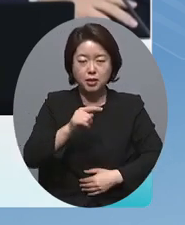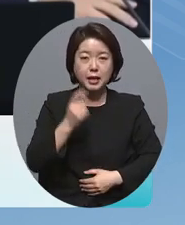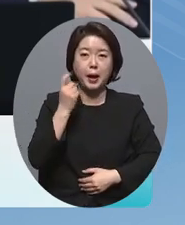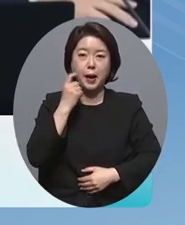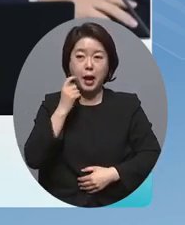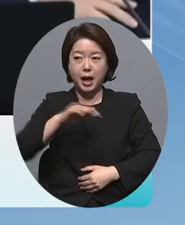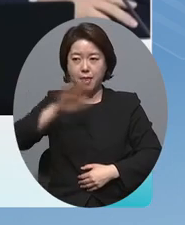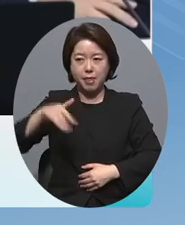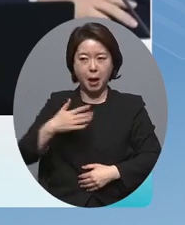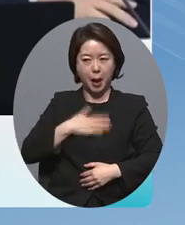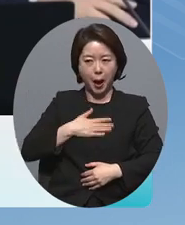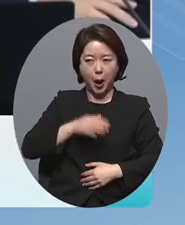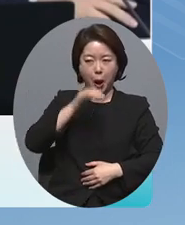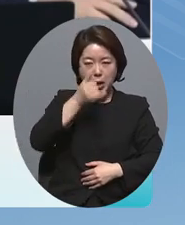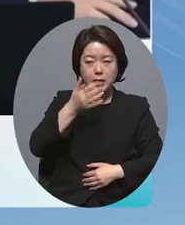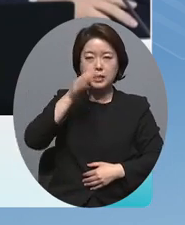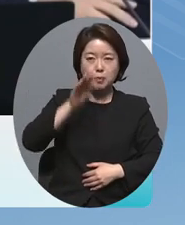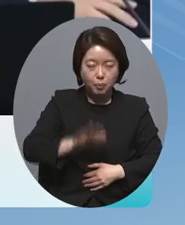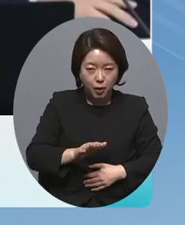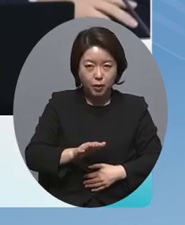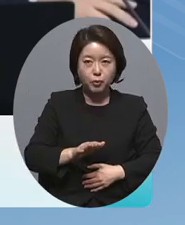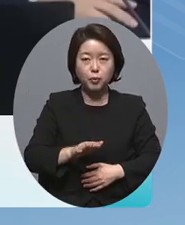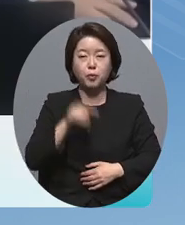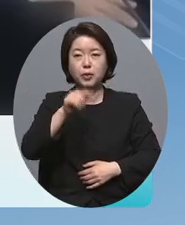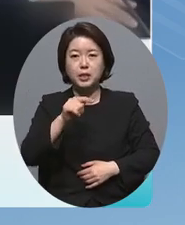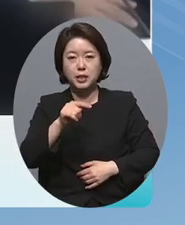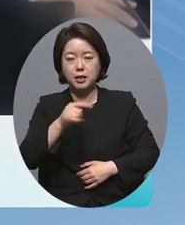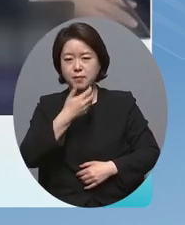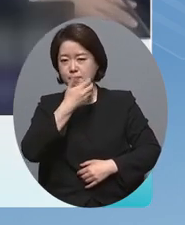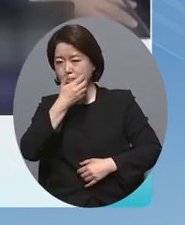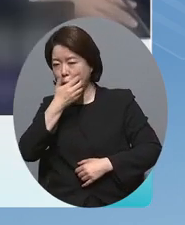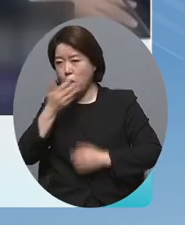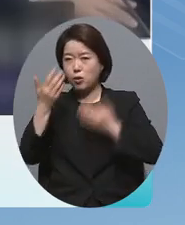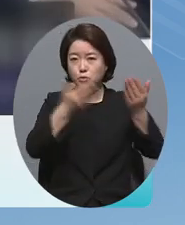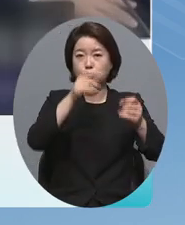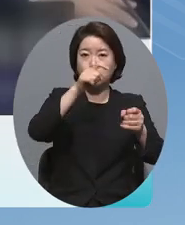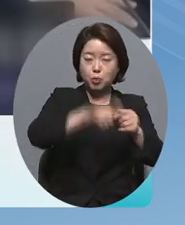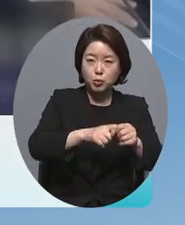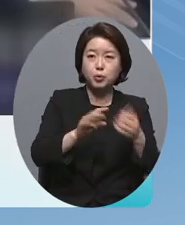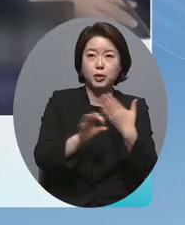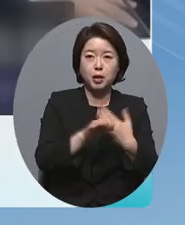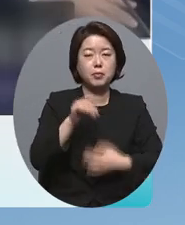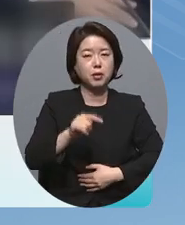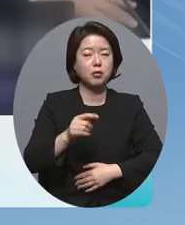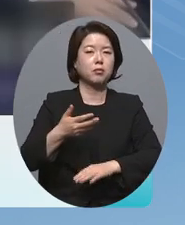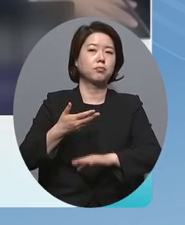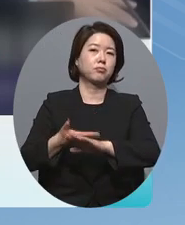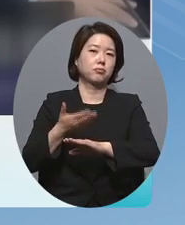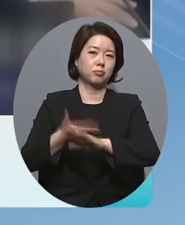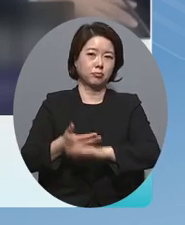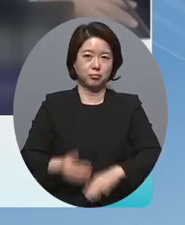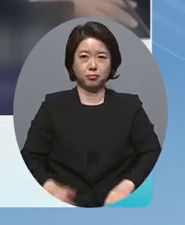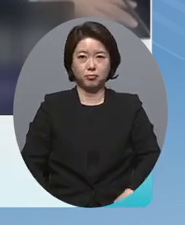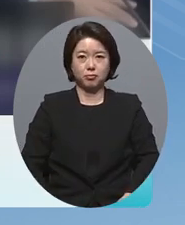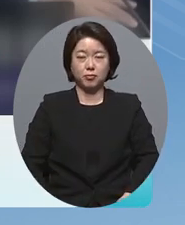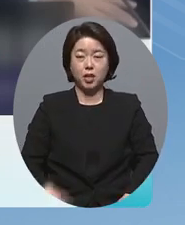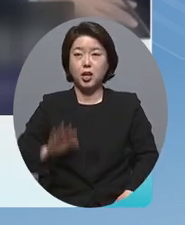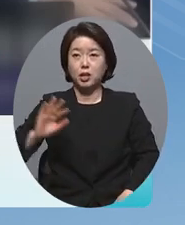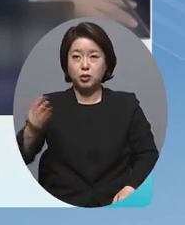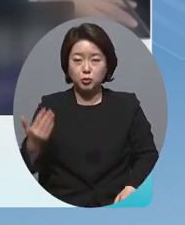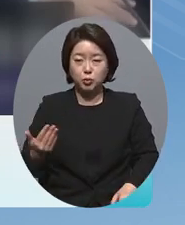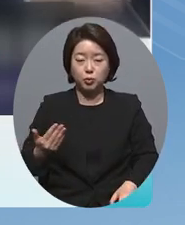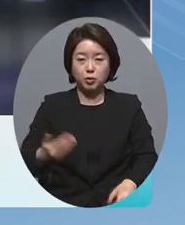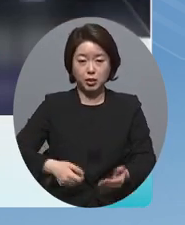허위라는 걸 다 알고 있음에도 불구하고 모욕을 주기 위해서 했다라면 이건 좀 달라질 것 같아요. 그리고 최근에 이제